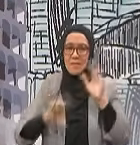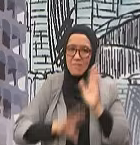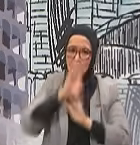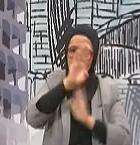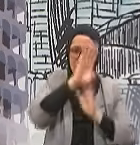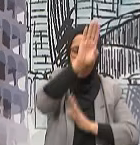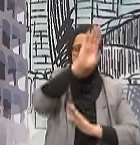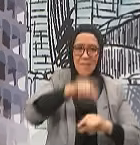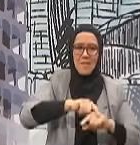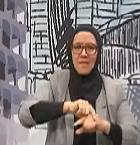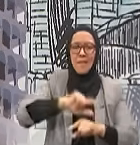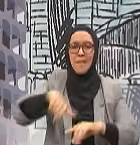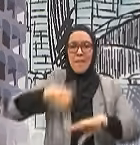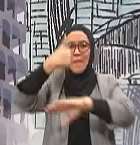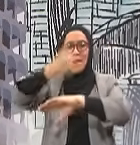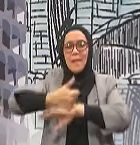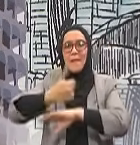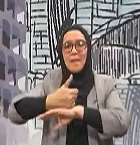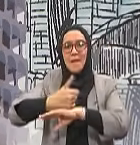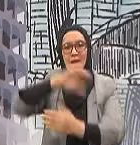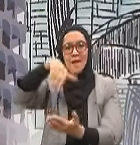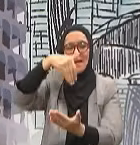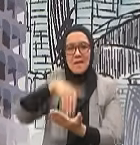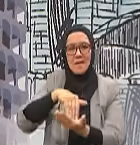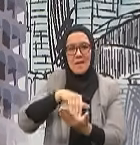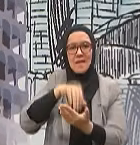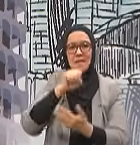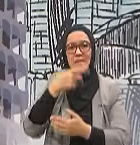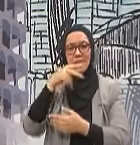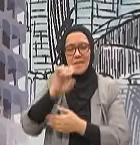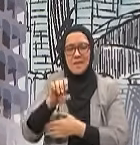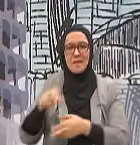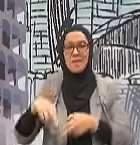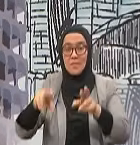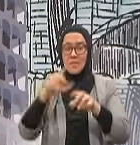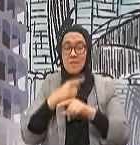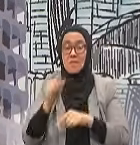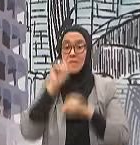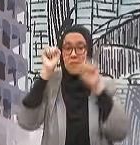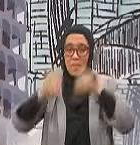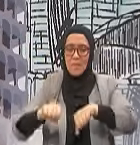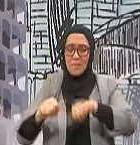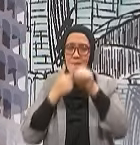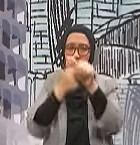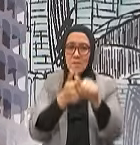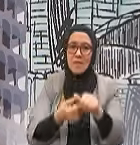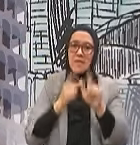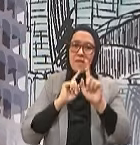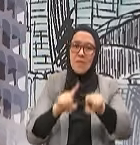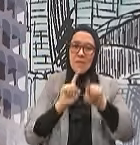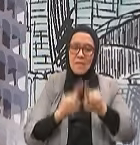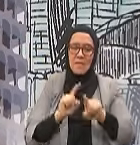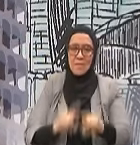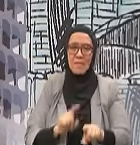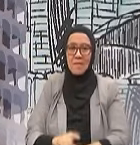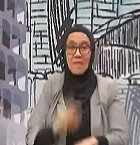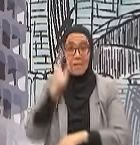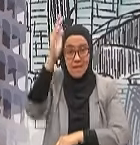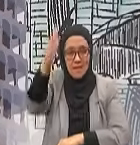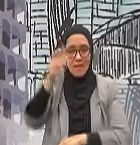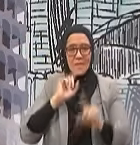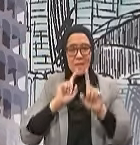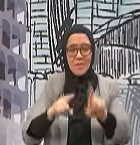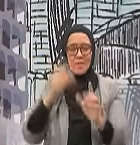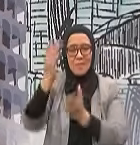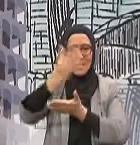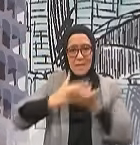Sentral Spain root Anda boleh terus mengikuti ke semua jawaban yang bakal dijawab oleh menteri dan juga timbalan menteri yang berkaitan